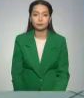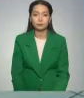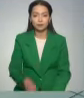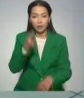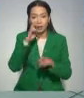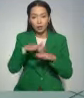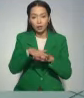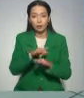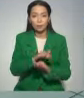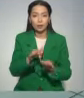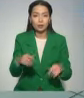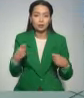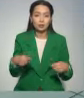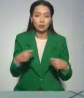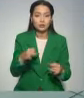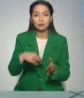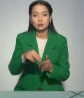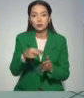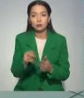Елим везде была